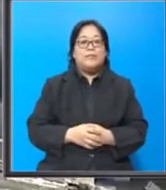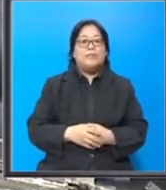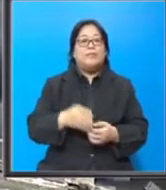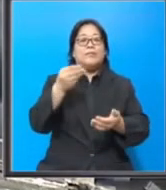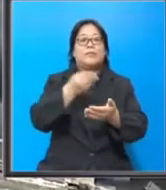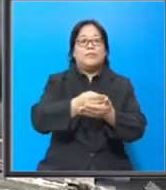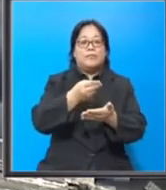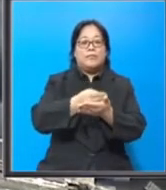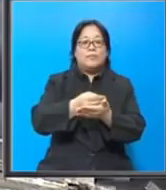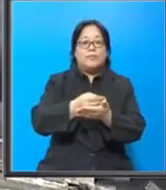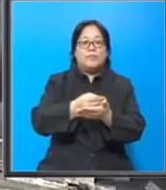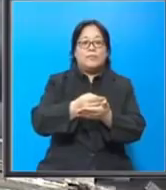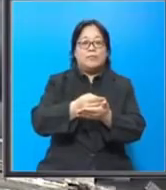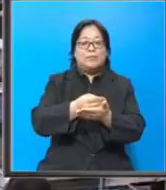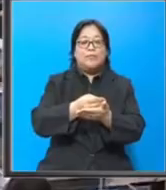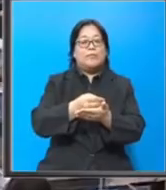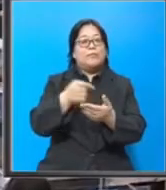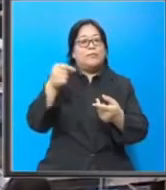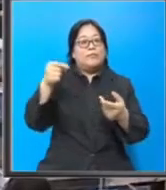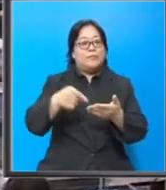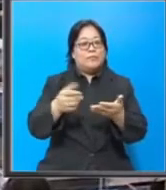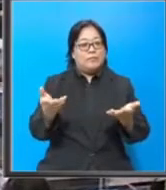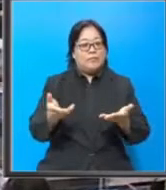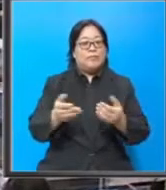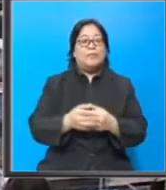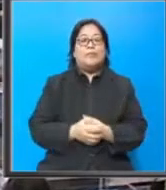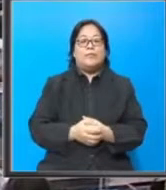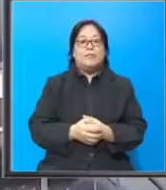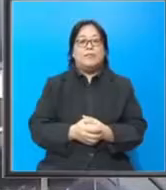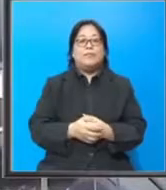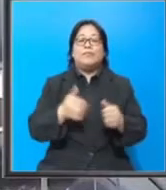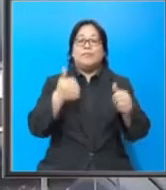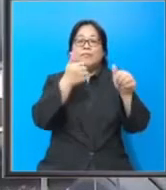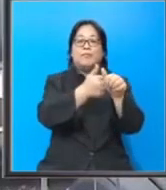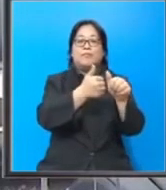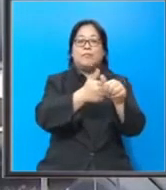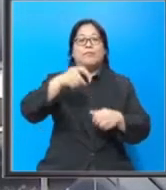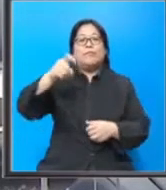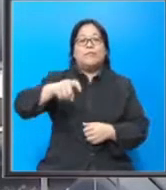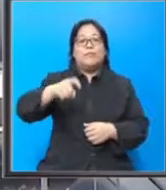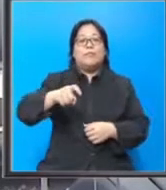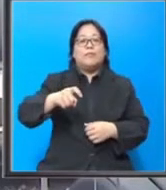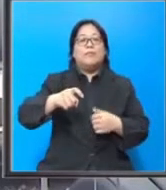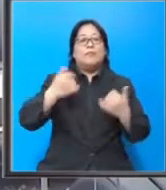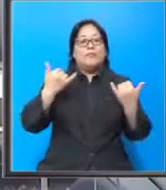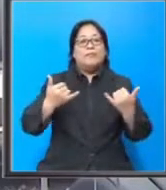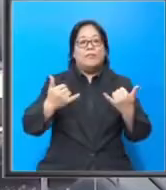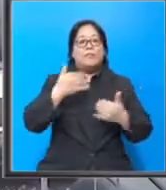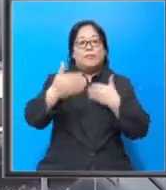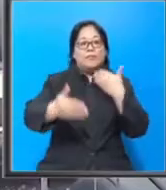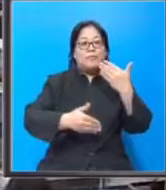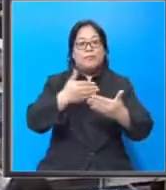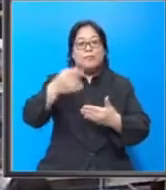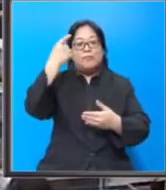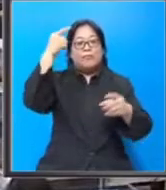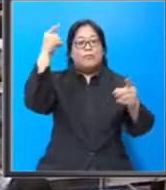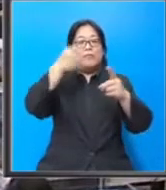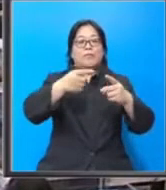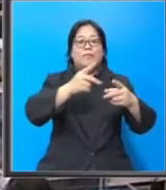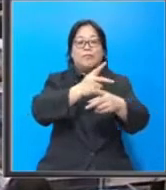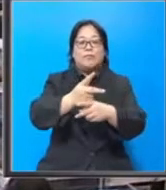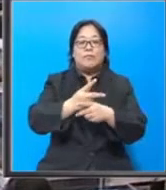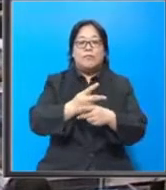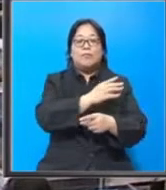peruntukan peruntukan bentukan ini adalah atau takluk kepada kepulauan semasa untuk tujuan